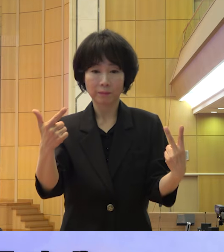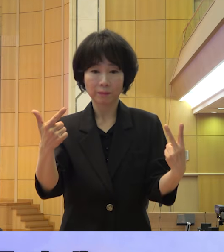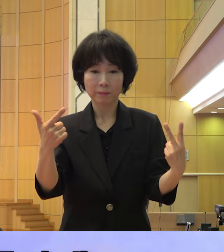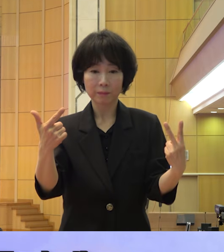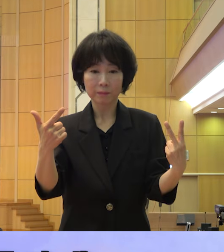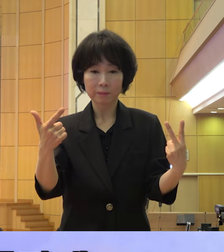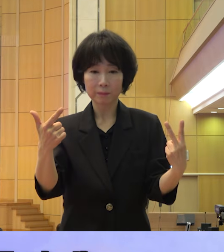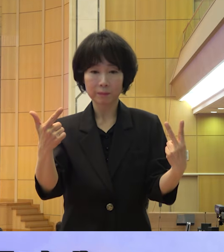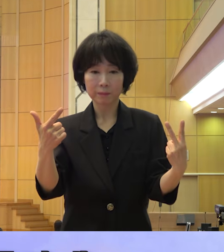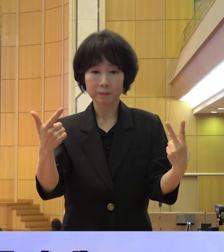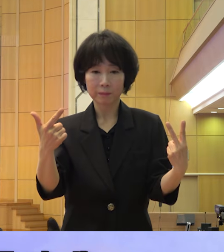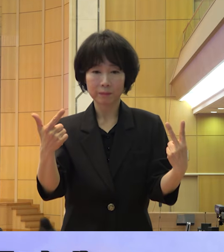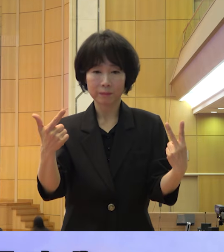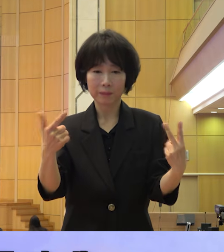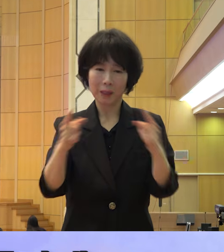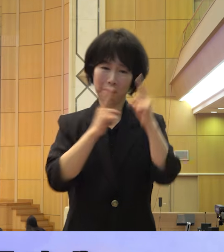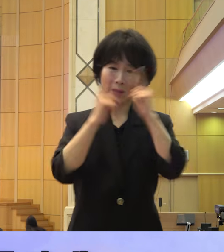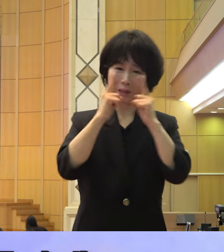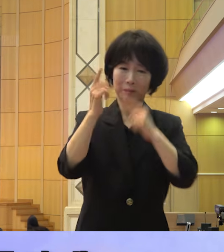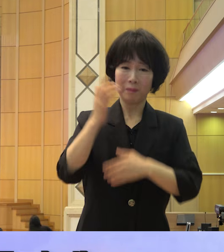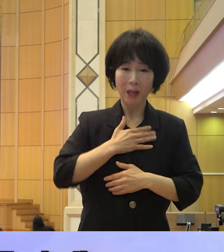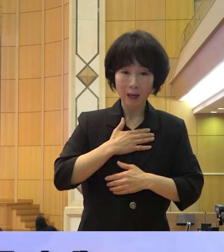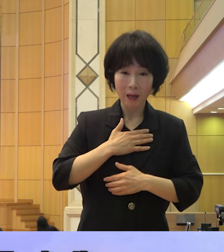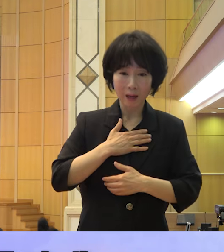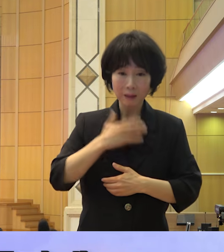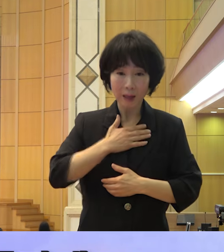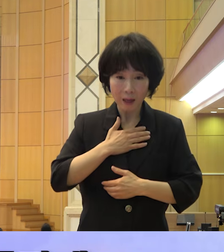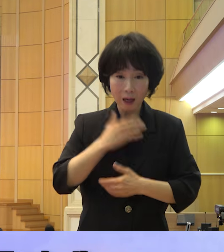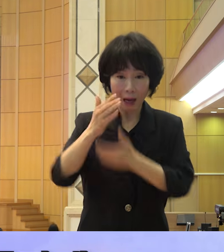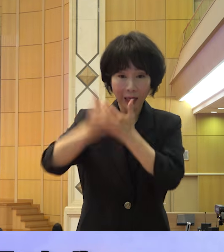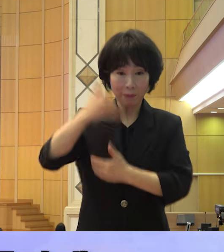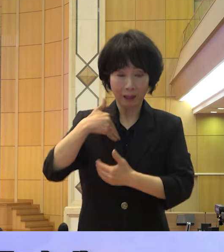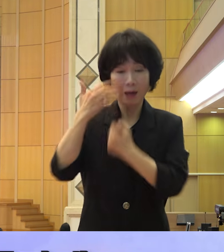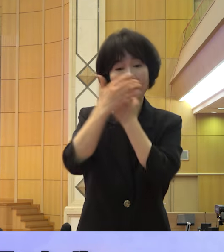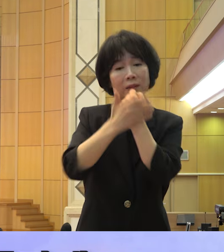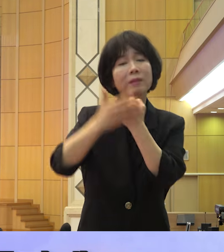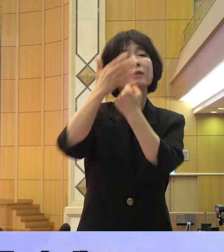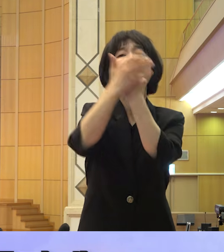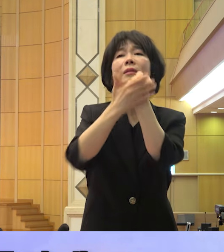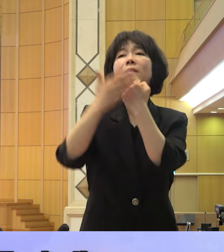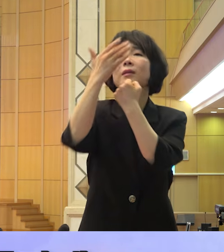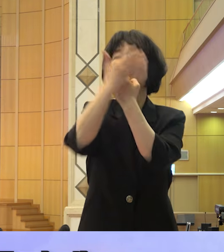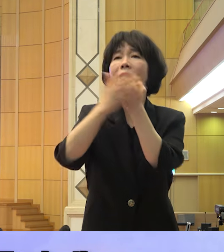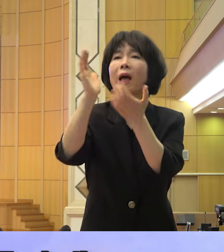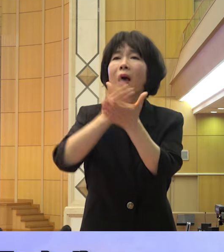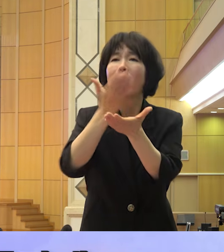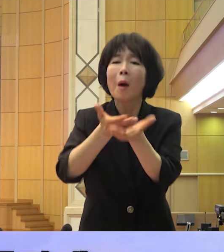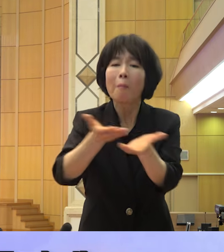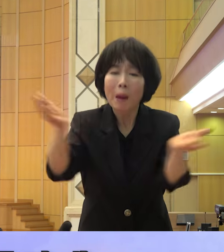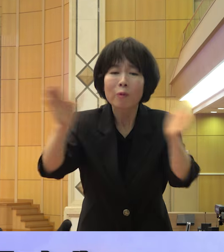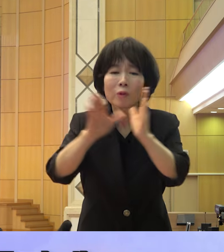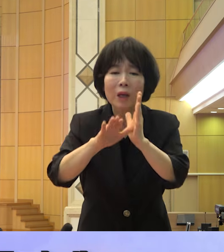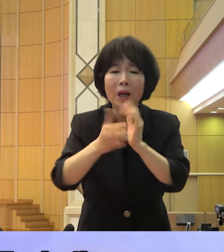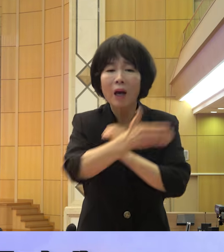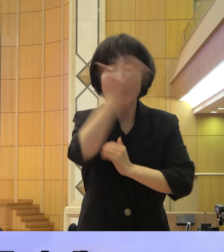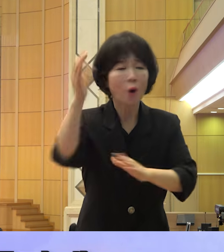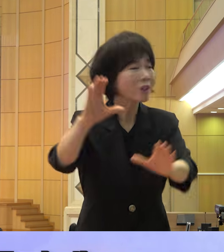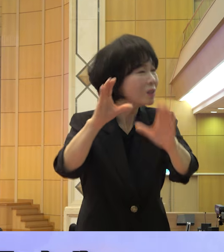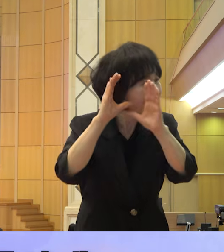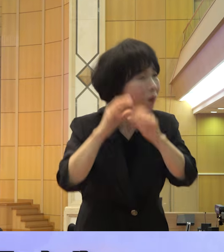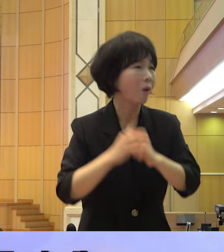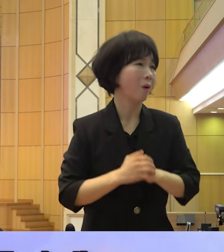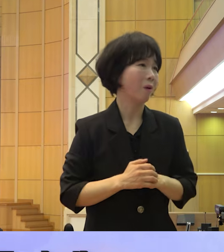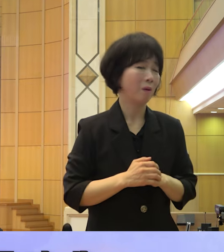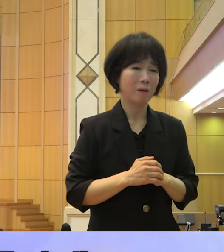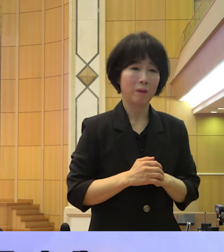고린도후서 6장 2절 말씀 보니까 이루시되 내가 은혜 베풀 때에 그랬어요. 여러분 성경에는요